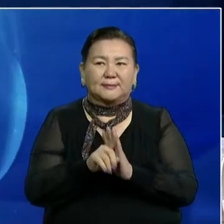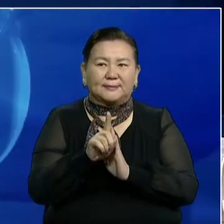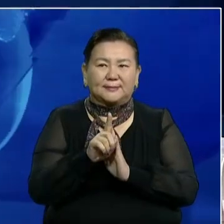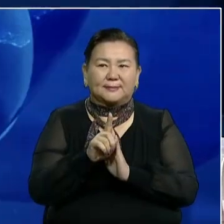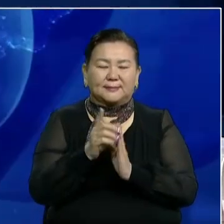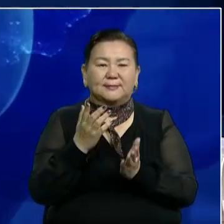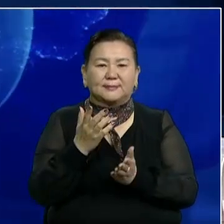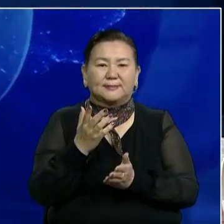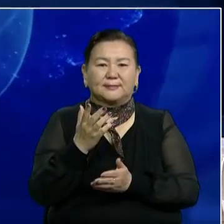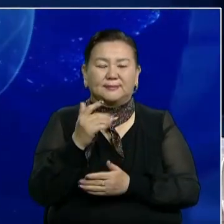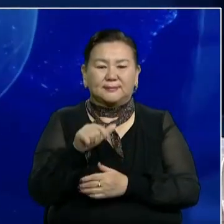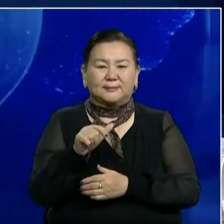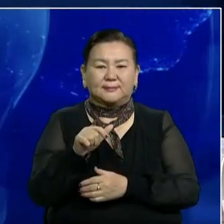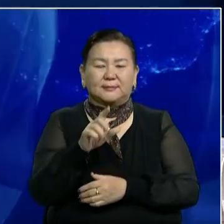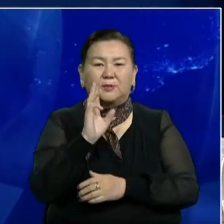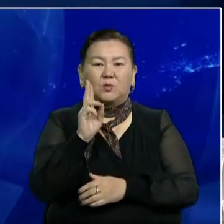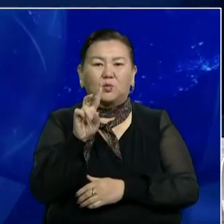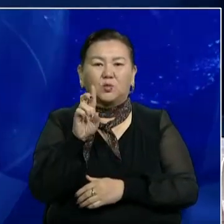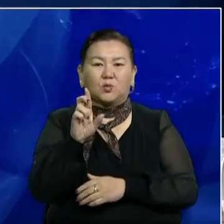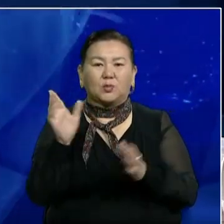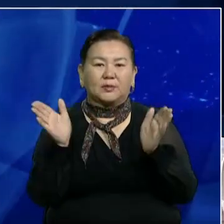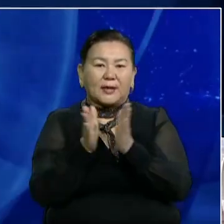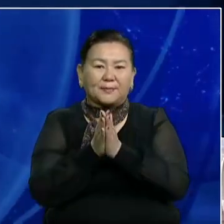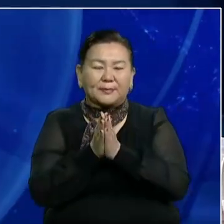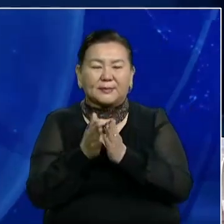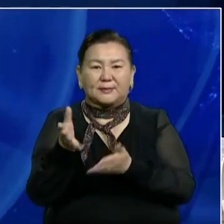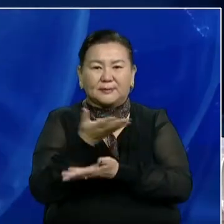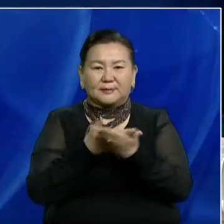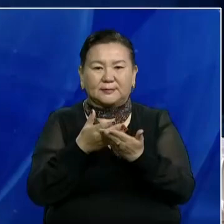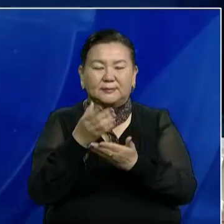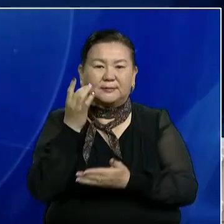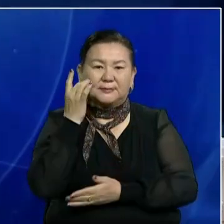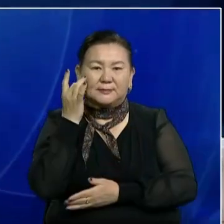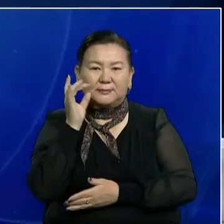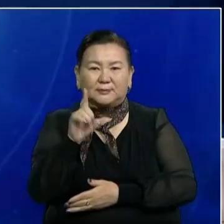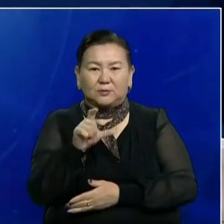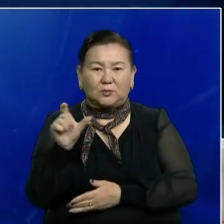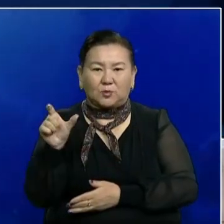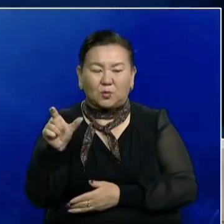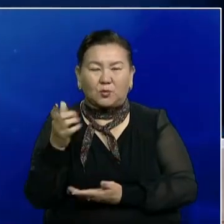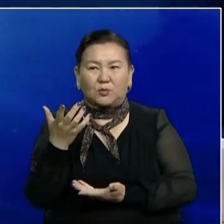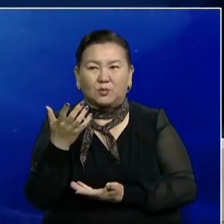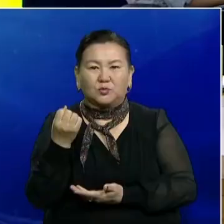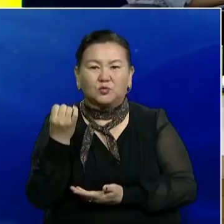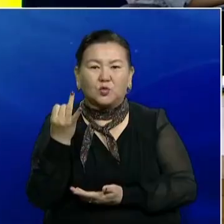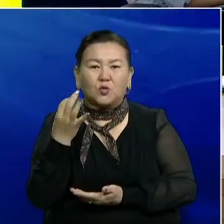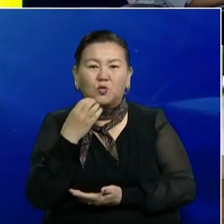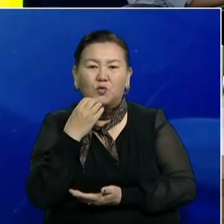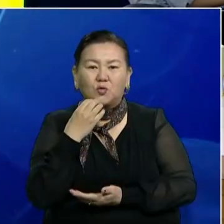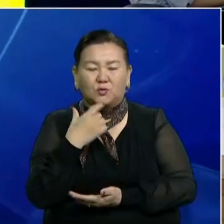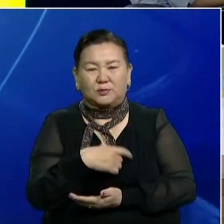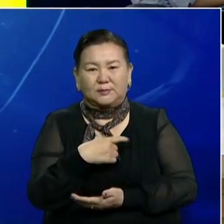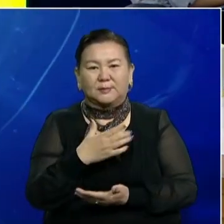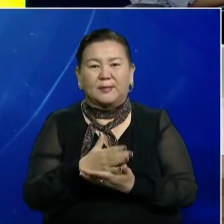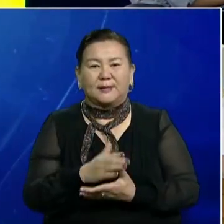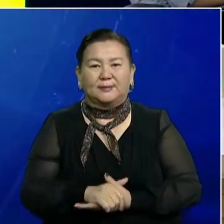Эра лидер мэтгэлзэний клубтэй ингэж хамтарсан гэсэн. Тэгэхэд манай клубт байгаа яг хүүхдүүд нь бол маш цөөхөн хоёрхан байна та.